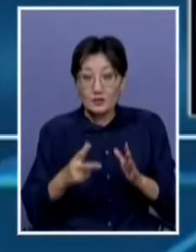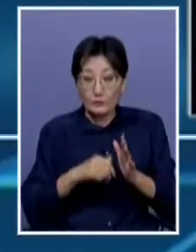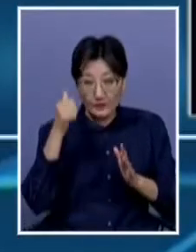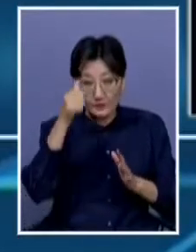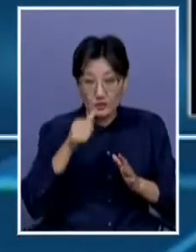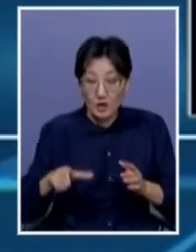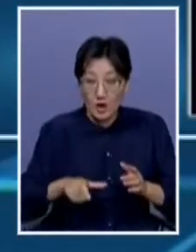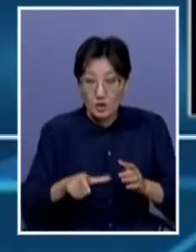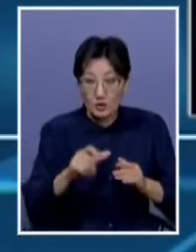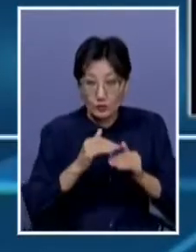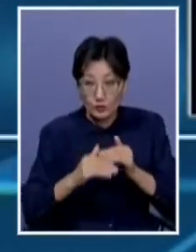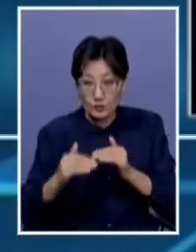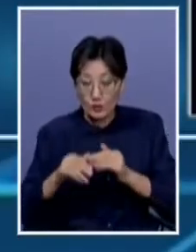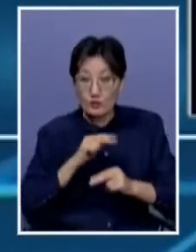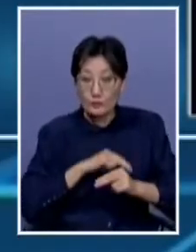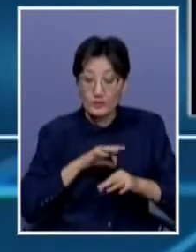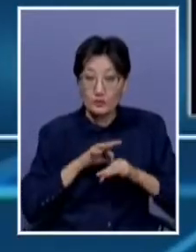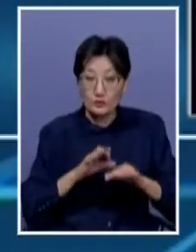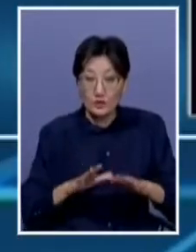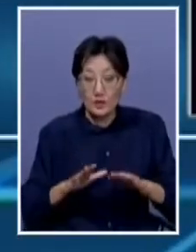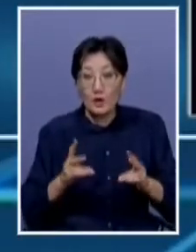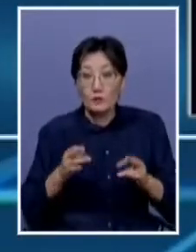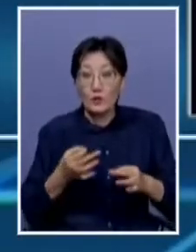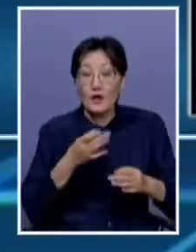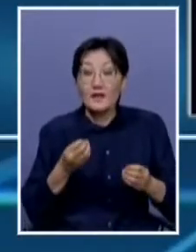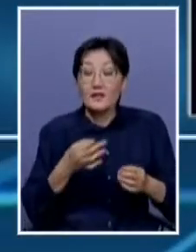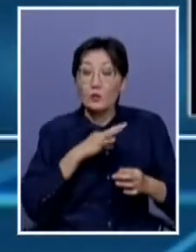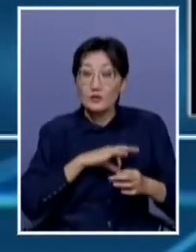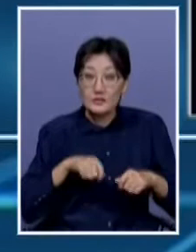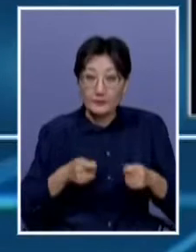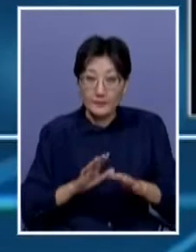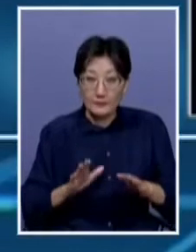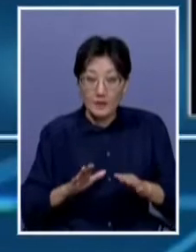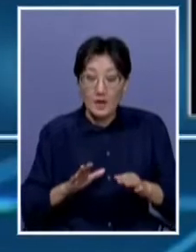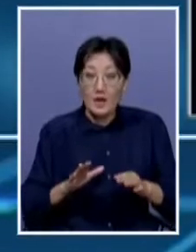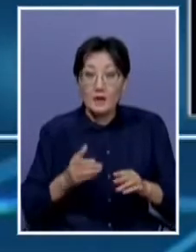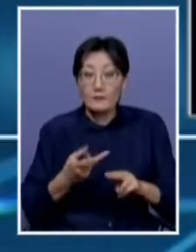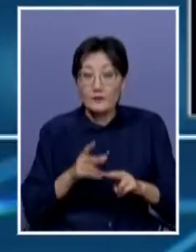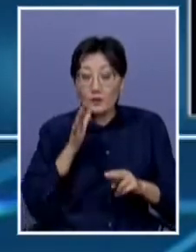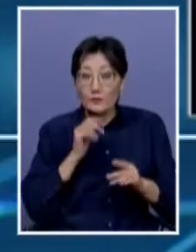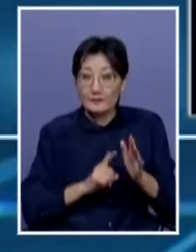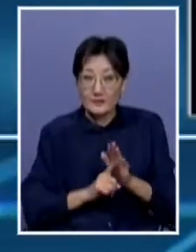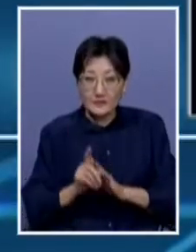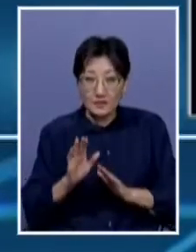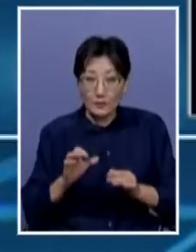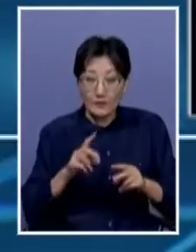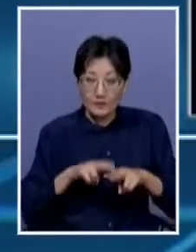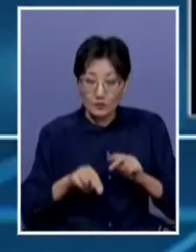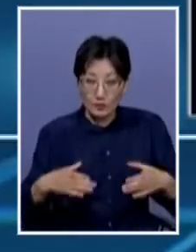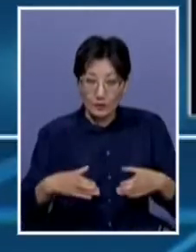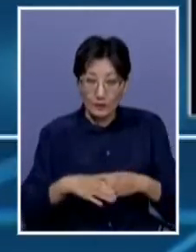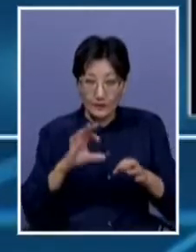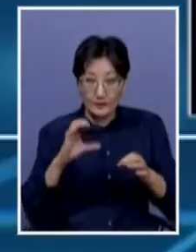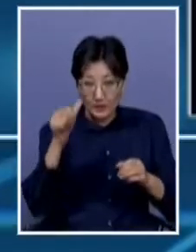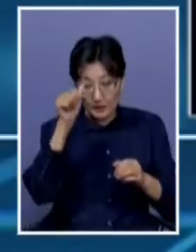жылы жол төсеу жұмыстары жүргізілген, алайда нысан әлі қолданысқа берілмеді. Сондықтан кепілдікті кезең басталмады. Мердігер биылғы